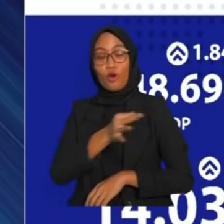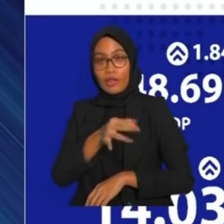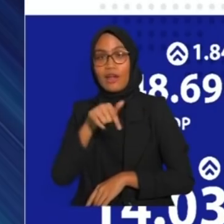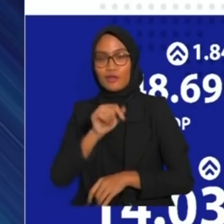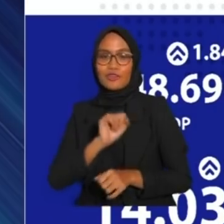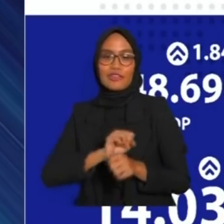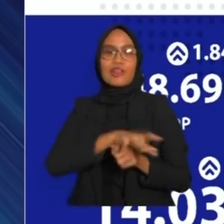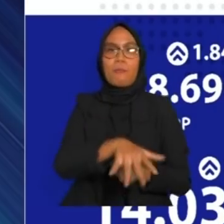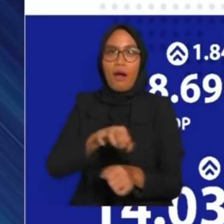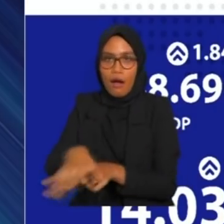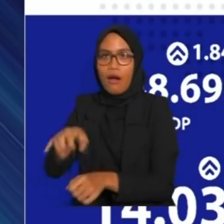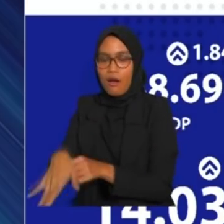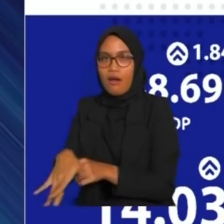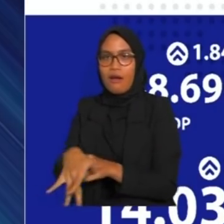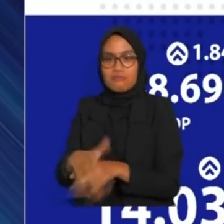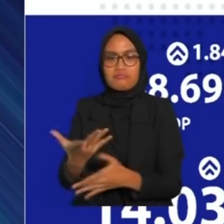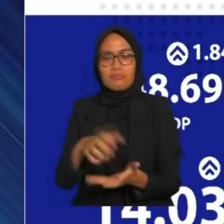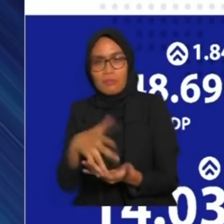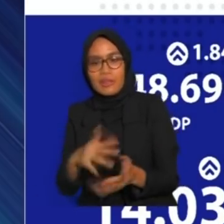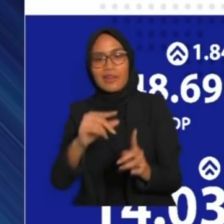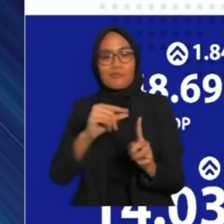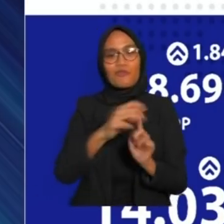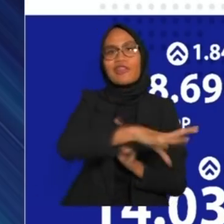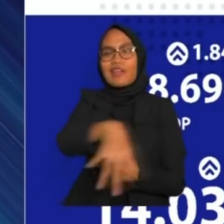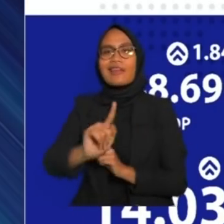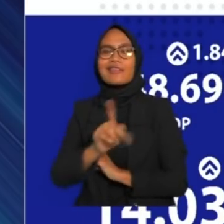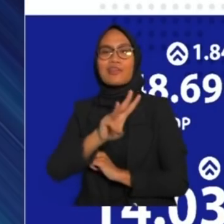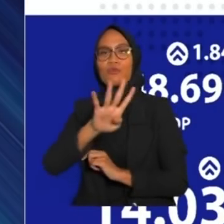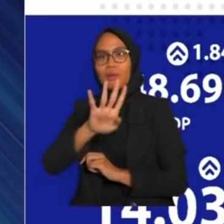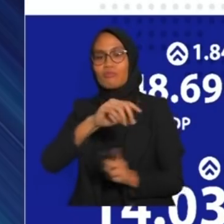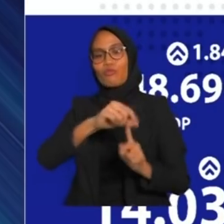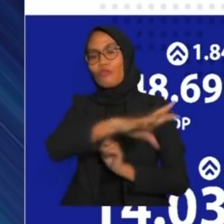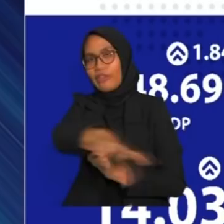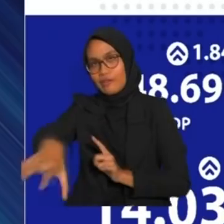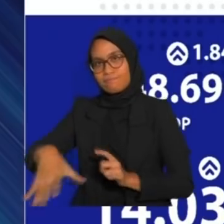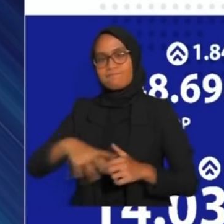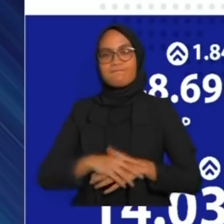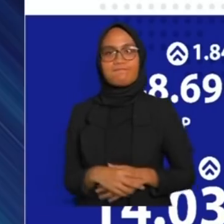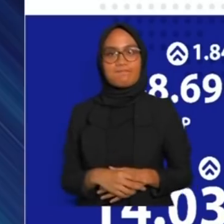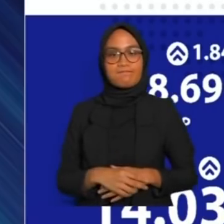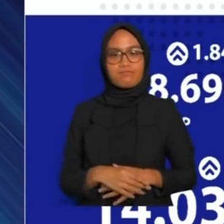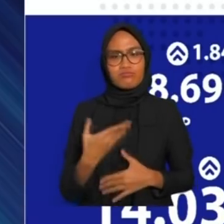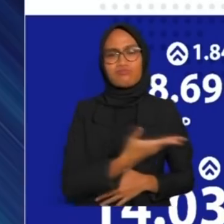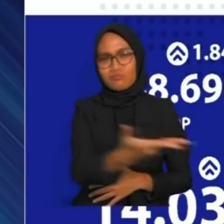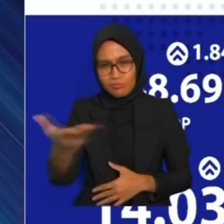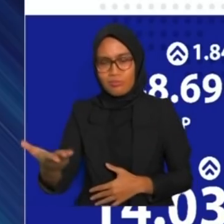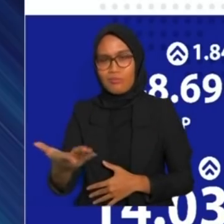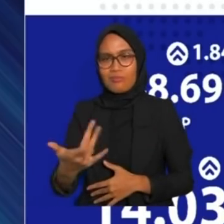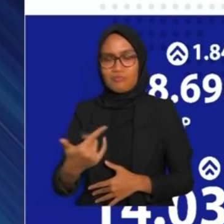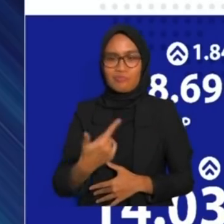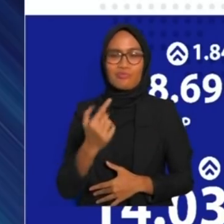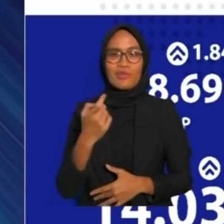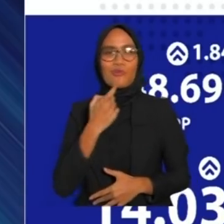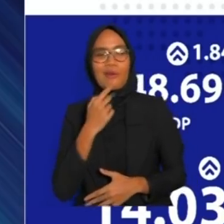terdampak di 34 provinsi Hai saudara-saudara Mari kita cermati